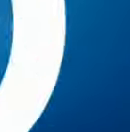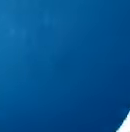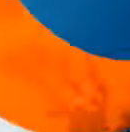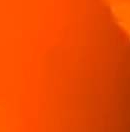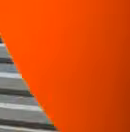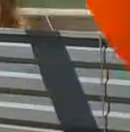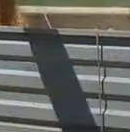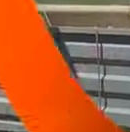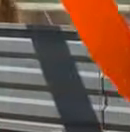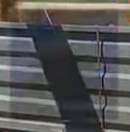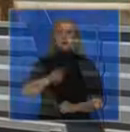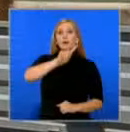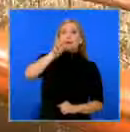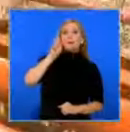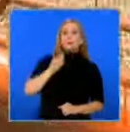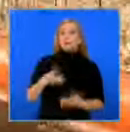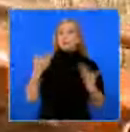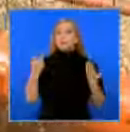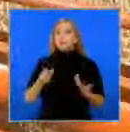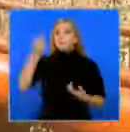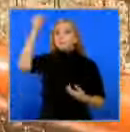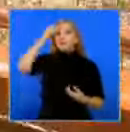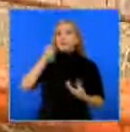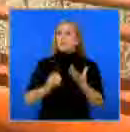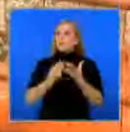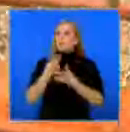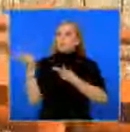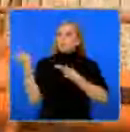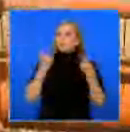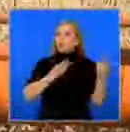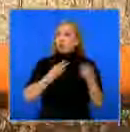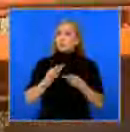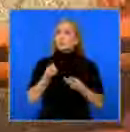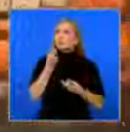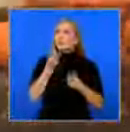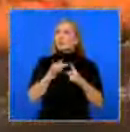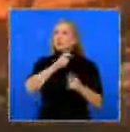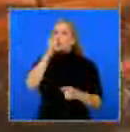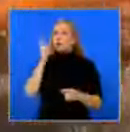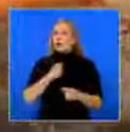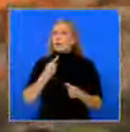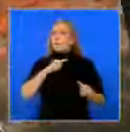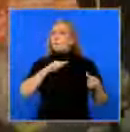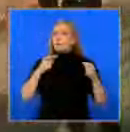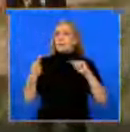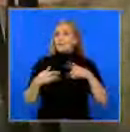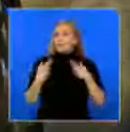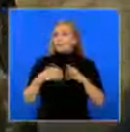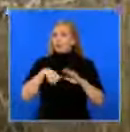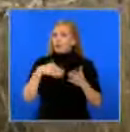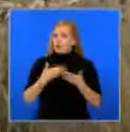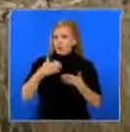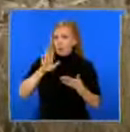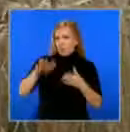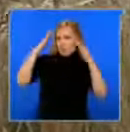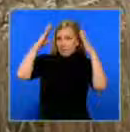news въпросът дали българия да поднови вноса на украинско зърно предизвика искания за оставка на правителството според управляващите